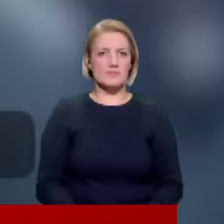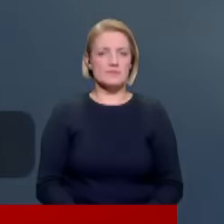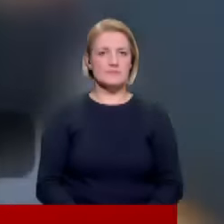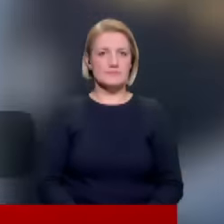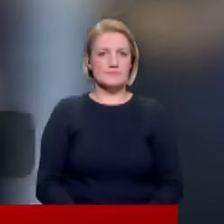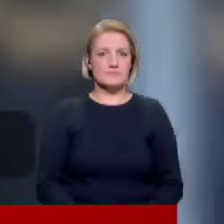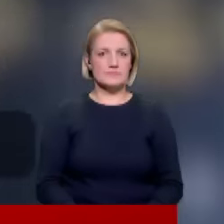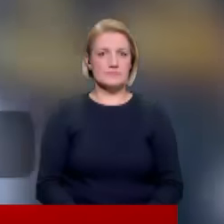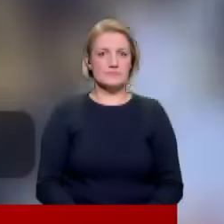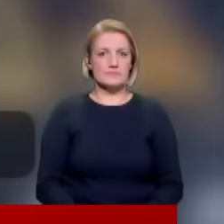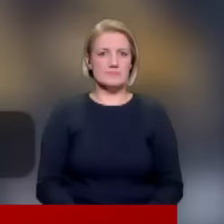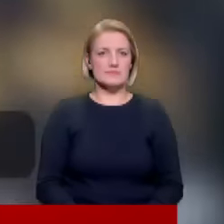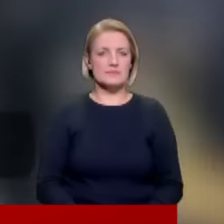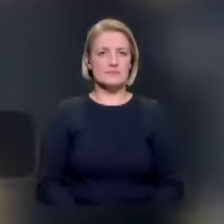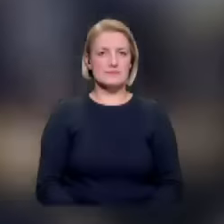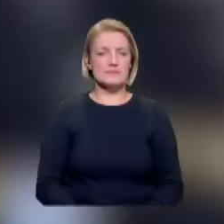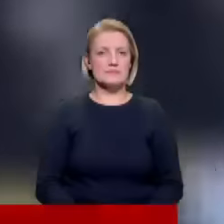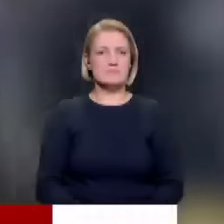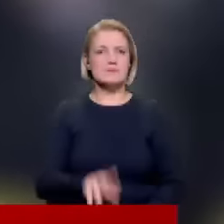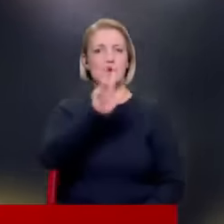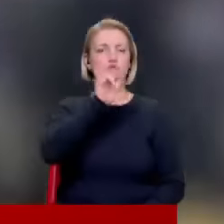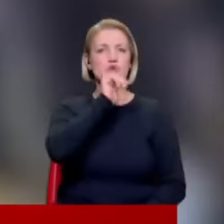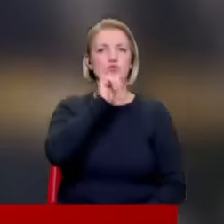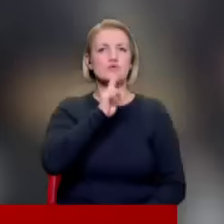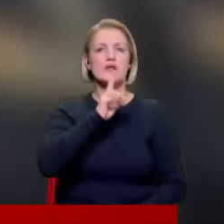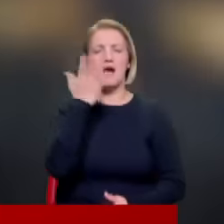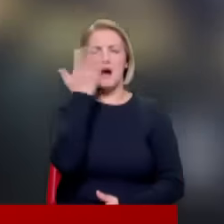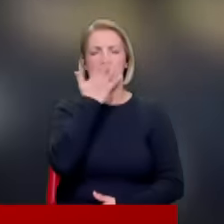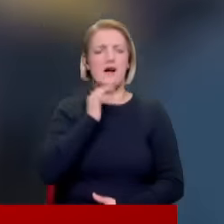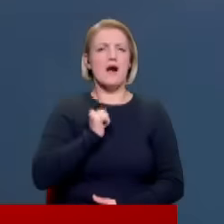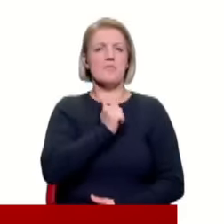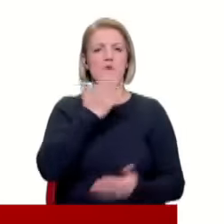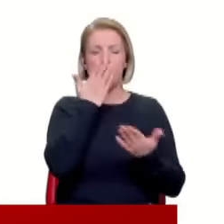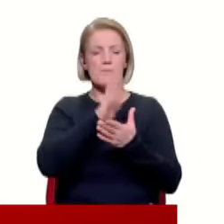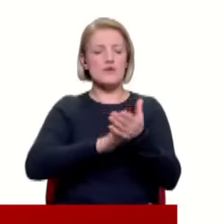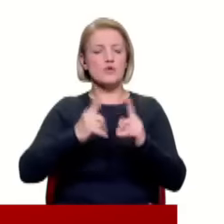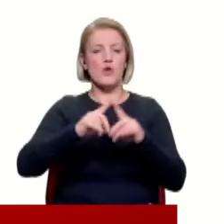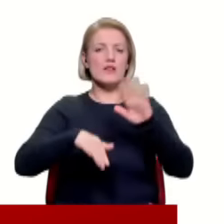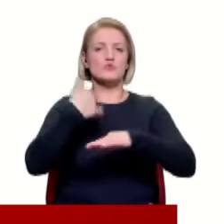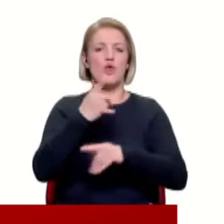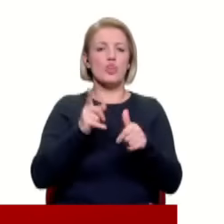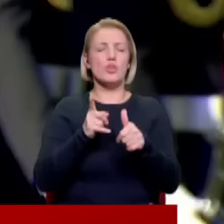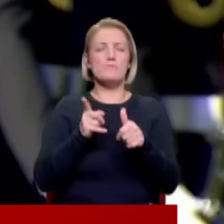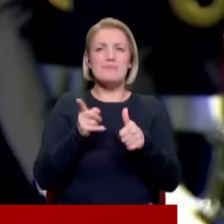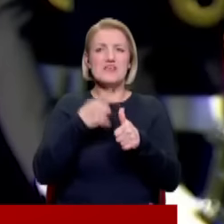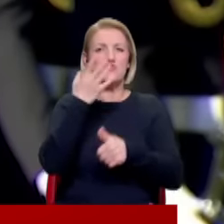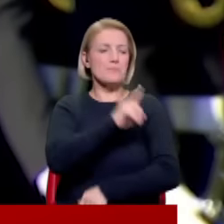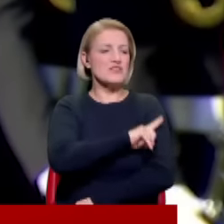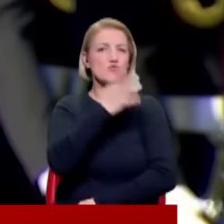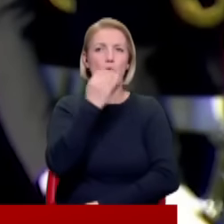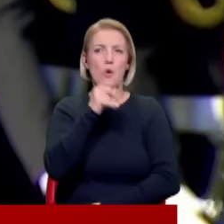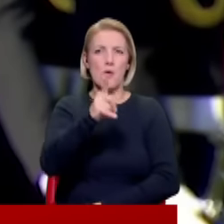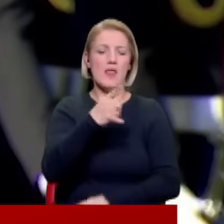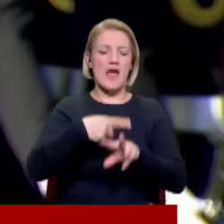Mustafa Kemal'in askerleriyiz. 30 Ağustos Karaharp Okulu mezuniyet töreni sonrası dönem birincisi Ebru Eroğlu'nun